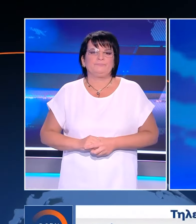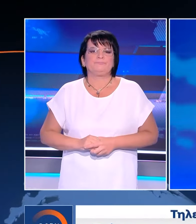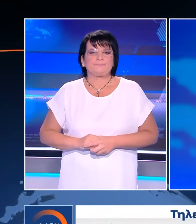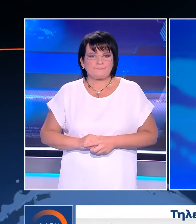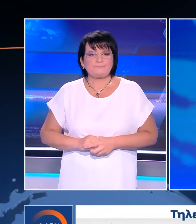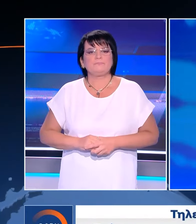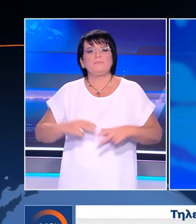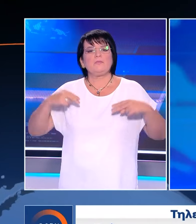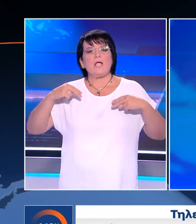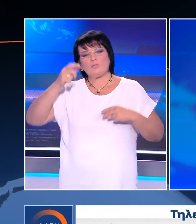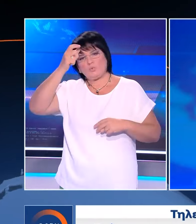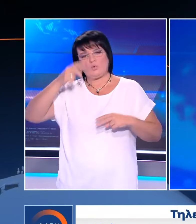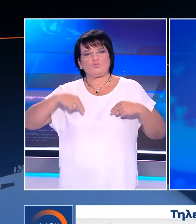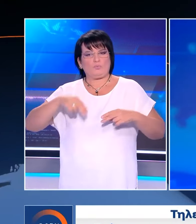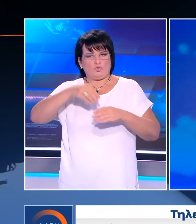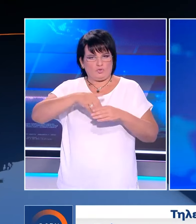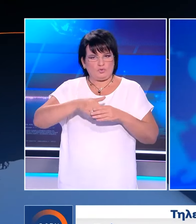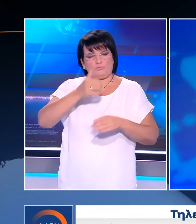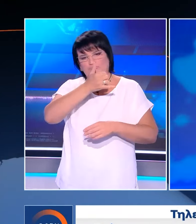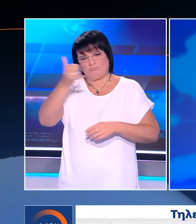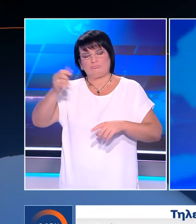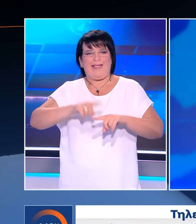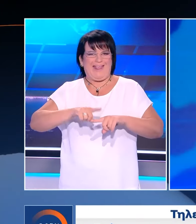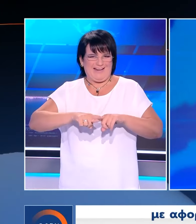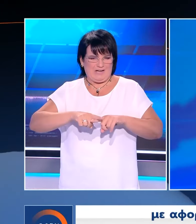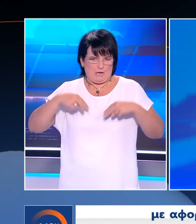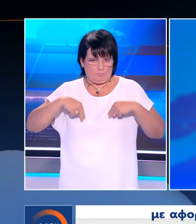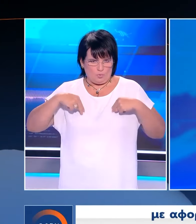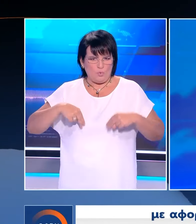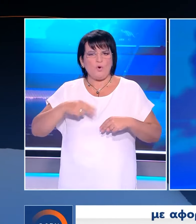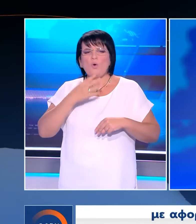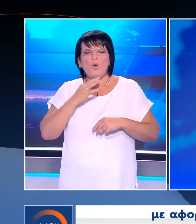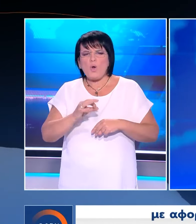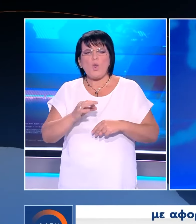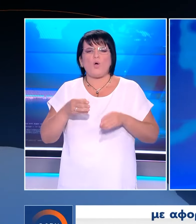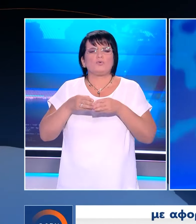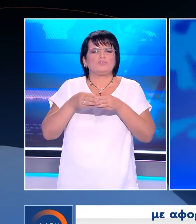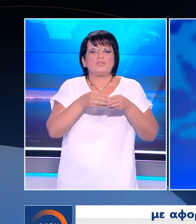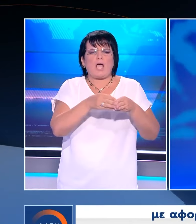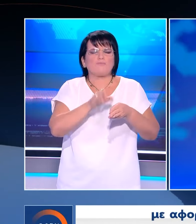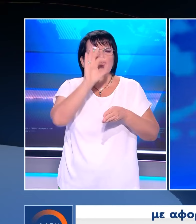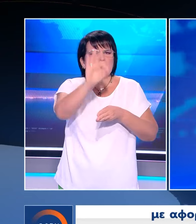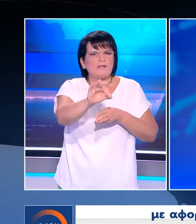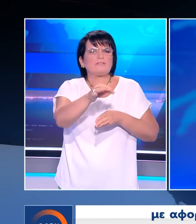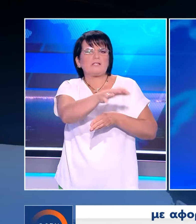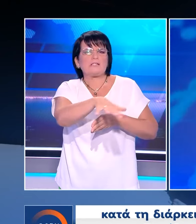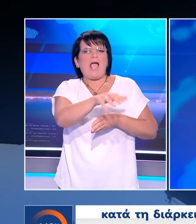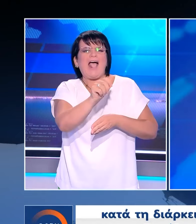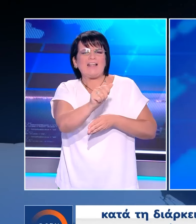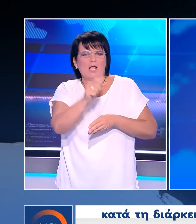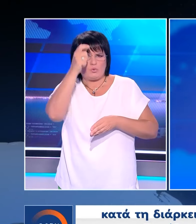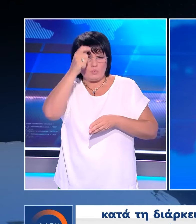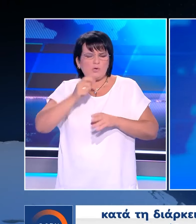επικοινωνία είχαν ο τούρκος υπουργός εσωτερικών με τον χρήστο στυλιανίδη με αφορμή το σκάφος του λιμενικού που έφτασε στην αλικαρνασσό κατά τη